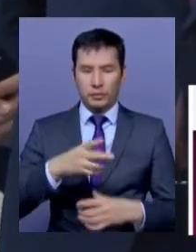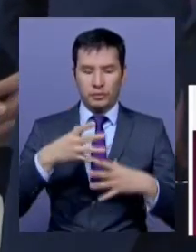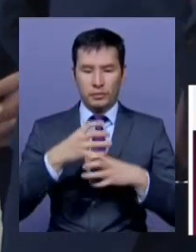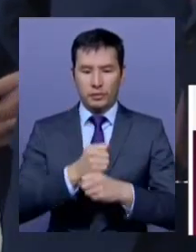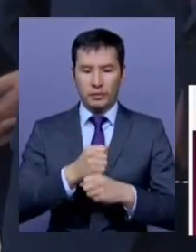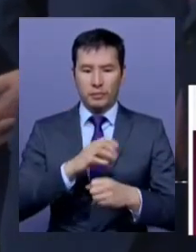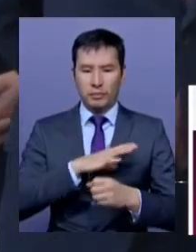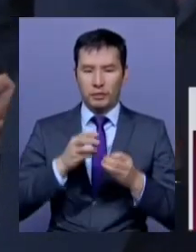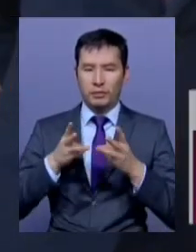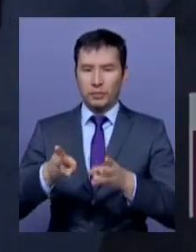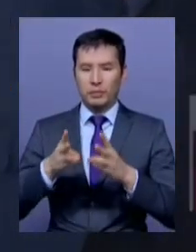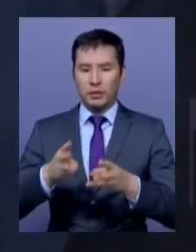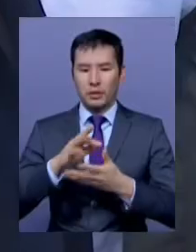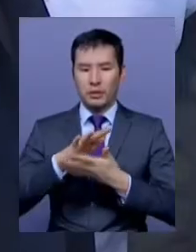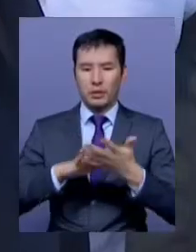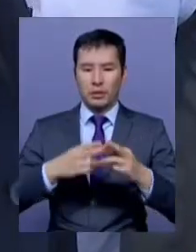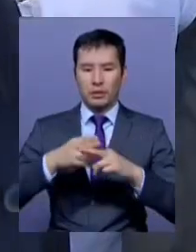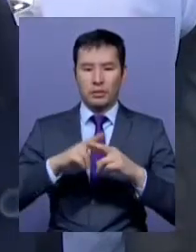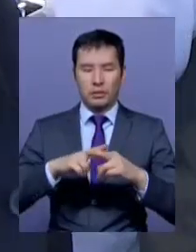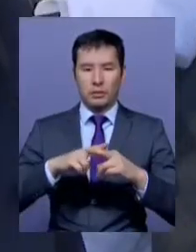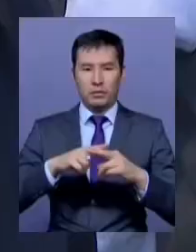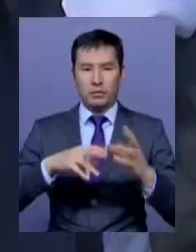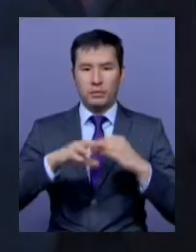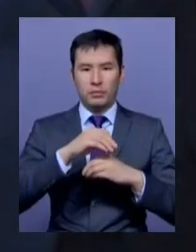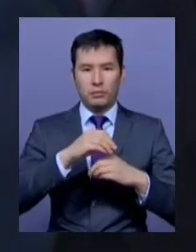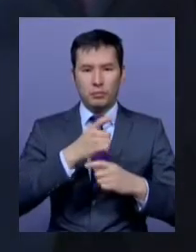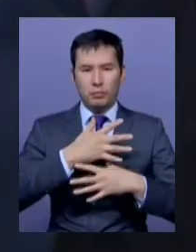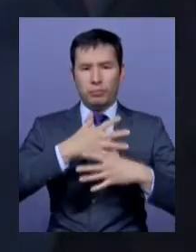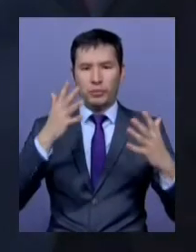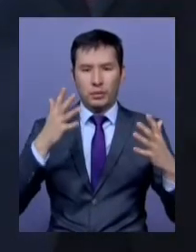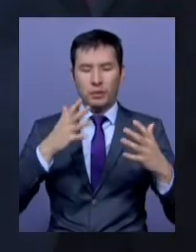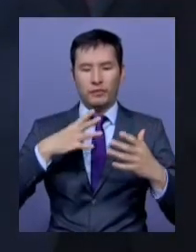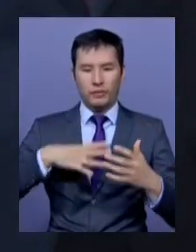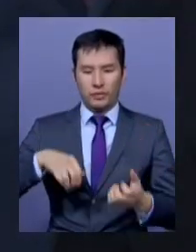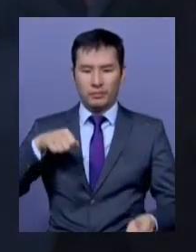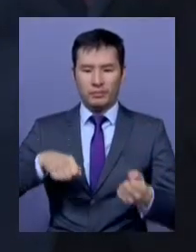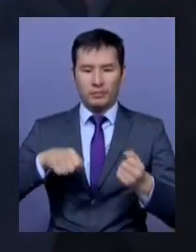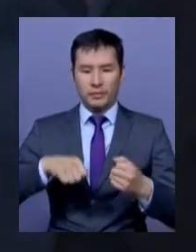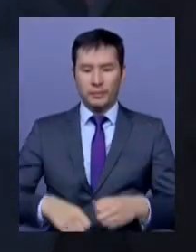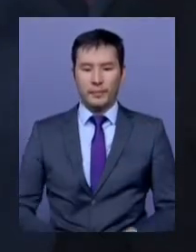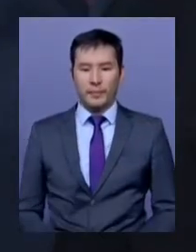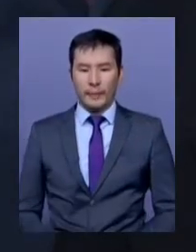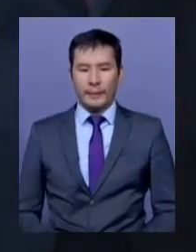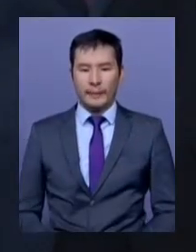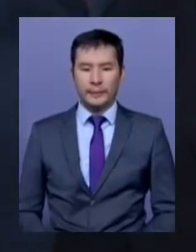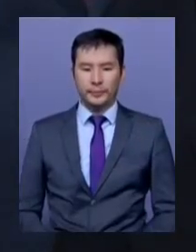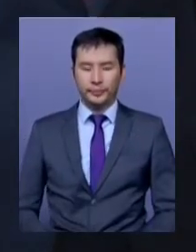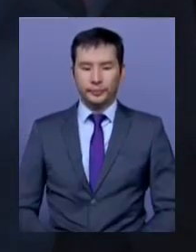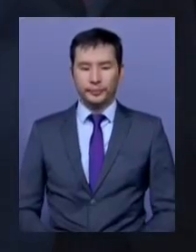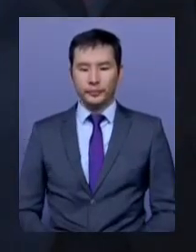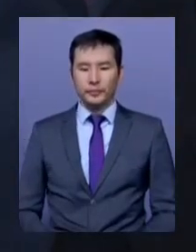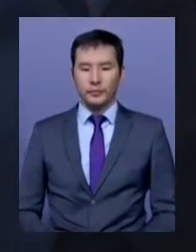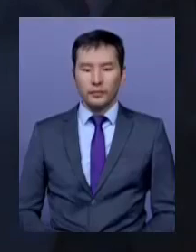Қазақстанда өлім жазасынан бас тартуды қарастыратын екінші факультативті хаттамаға қосылу жөнінде шешім қабылданды. Тек